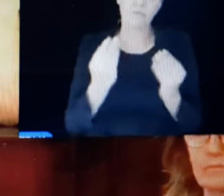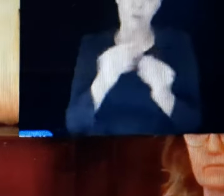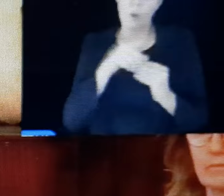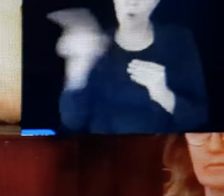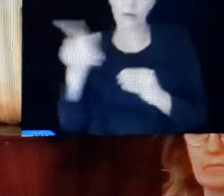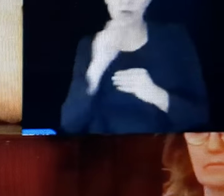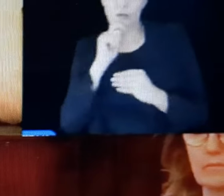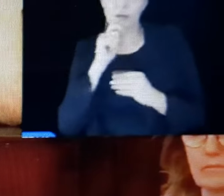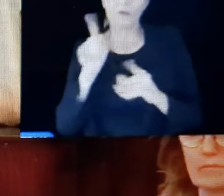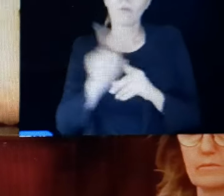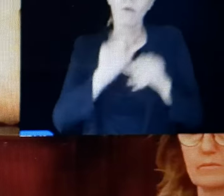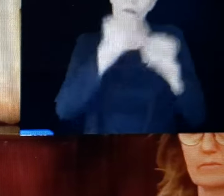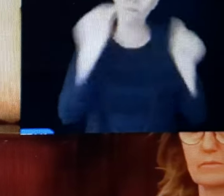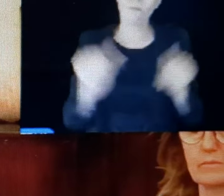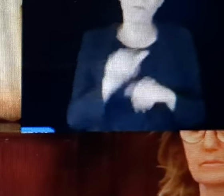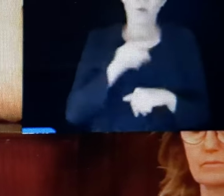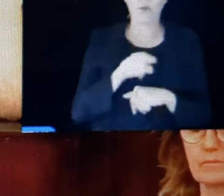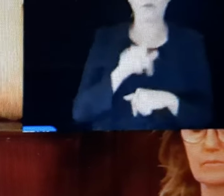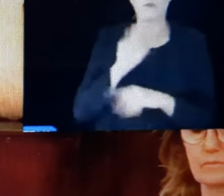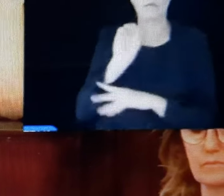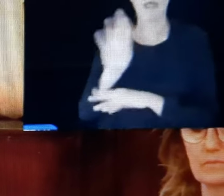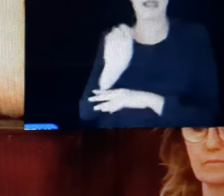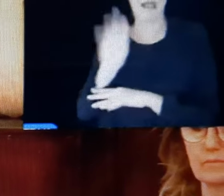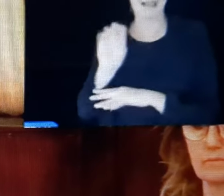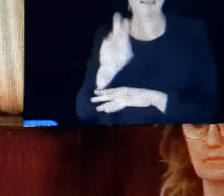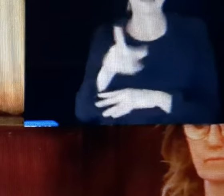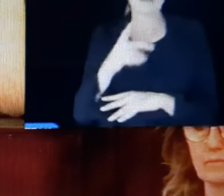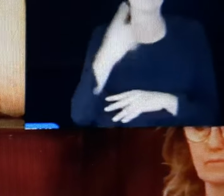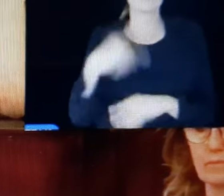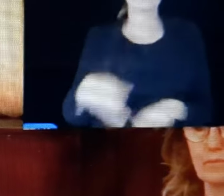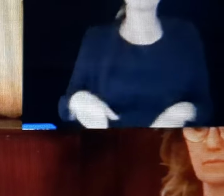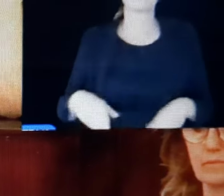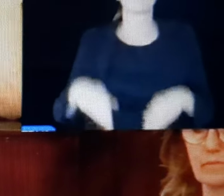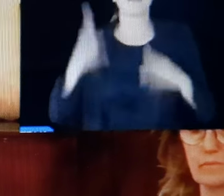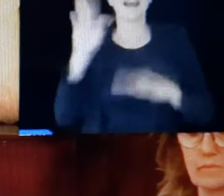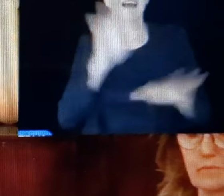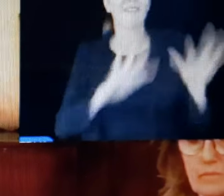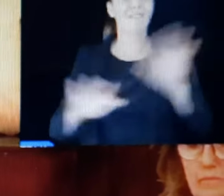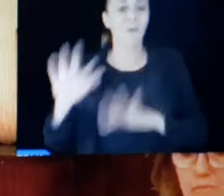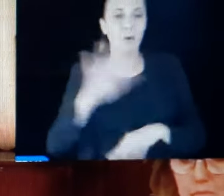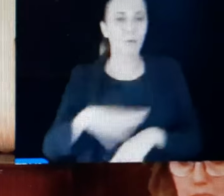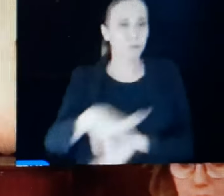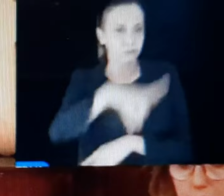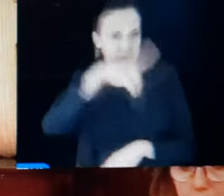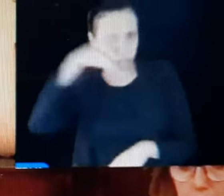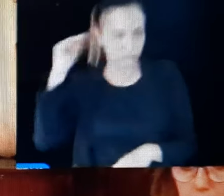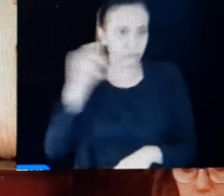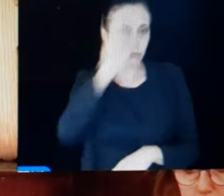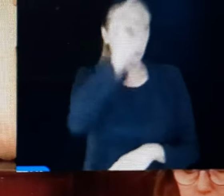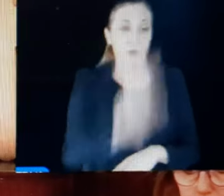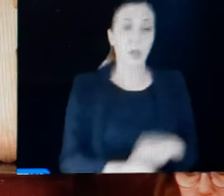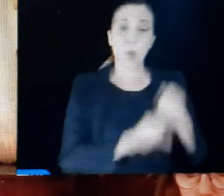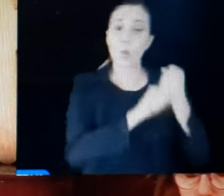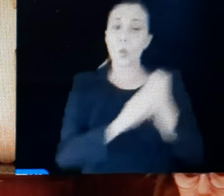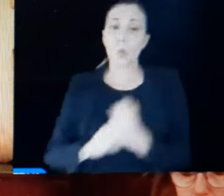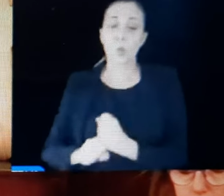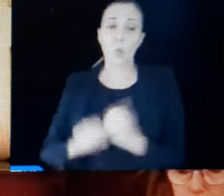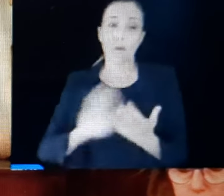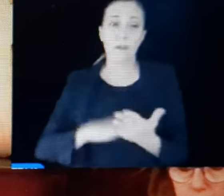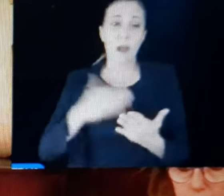giornalismo. Riconosciuto dai colleghi del Palazzo dell'Informazione come un'istituzione, nel corso della sua carriera